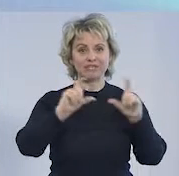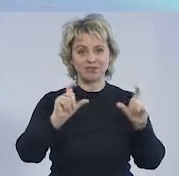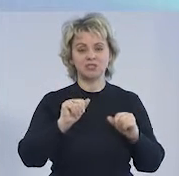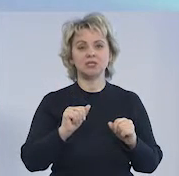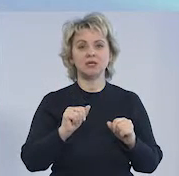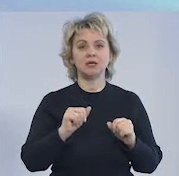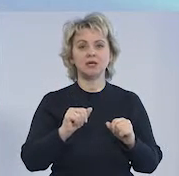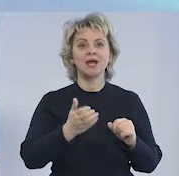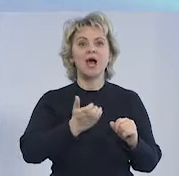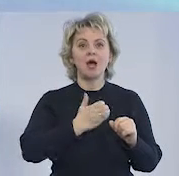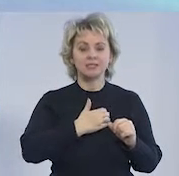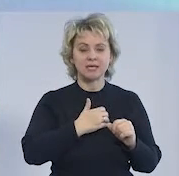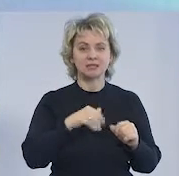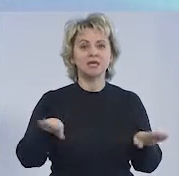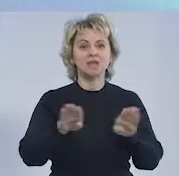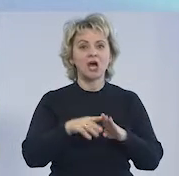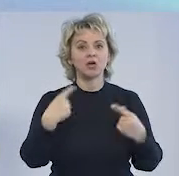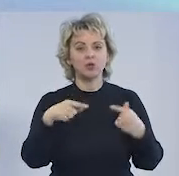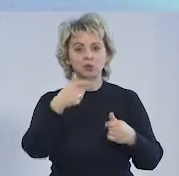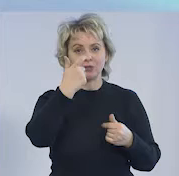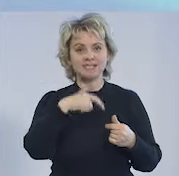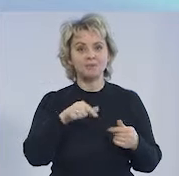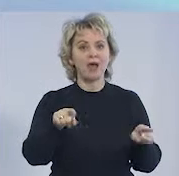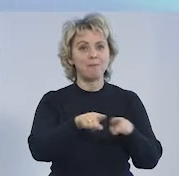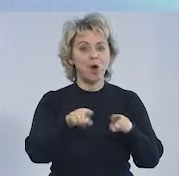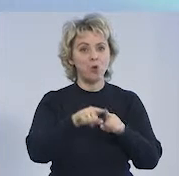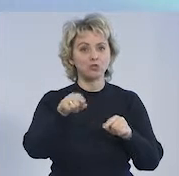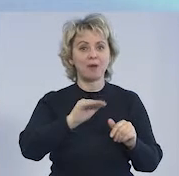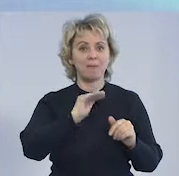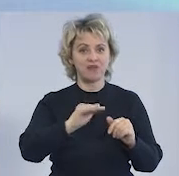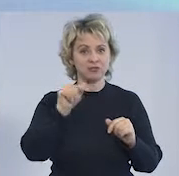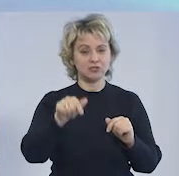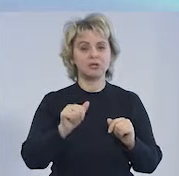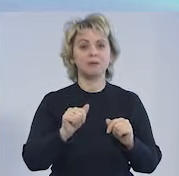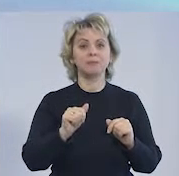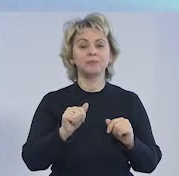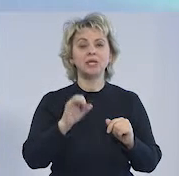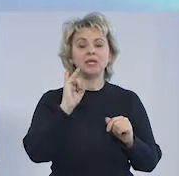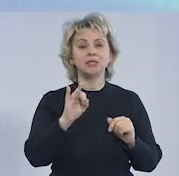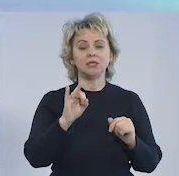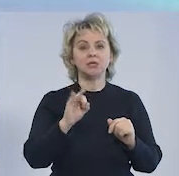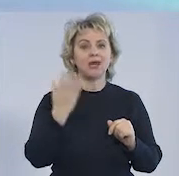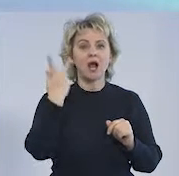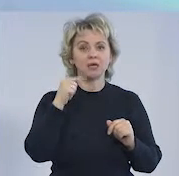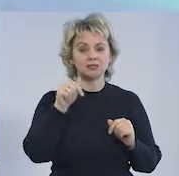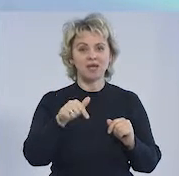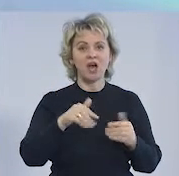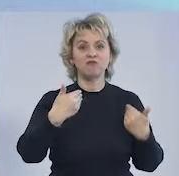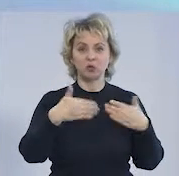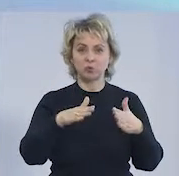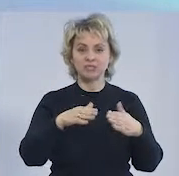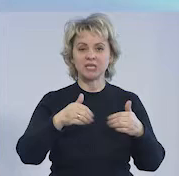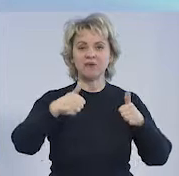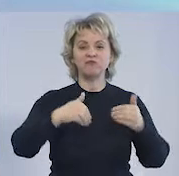заведение, хотят так или иначе себя ассоциировать с альма-матер. И когда